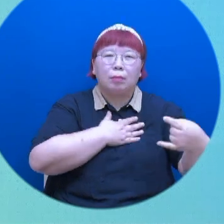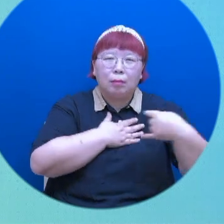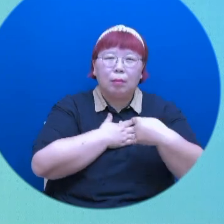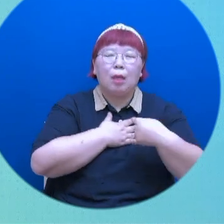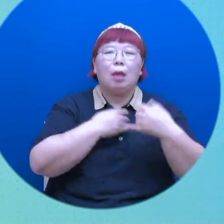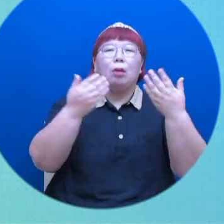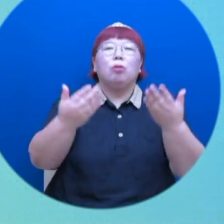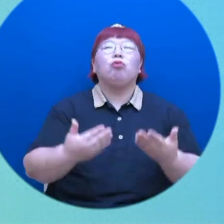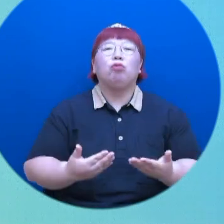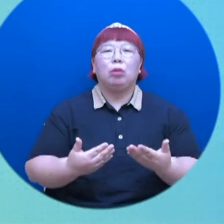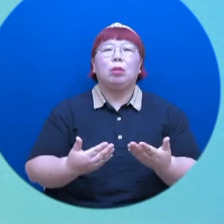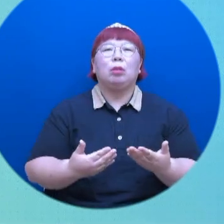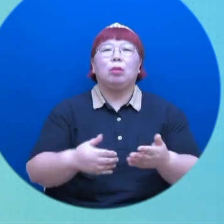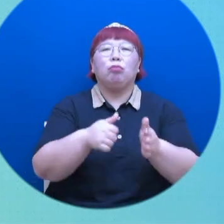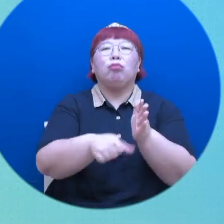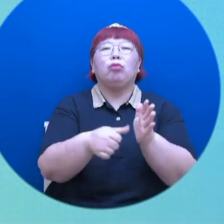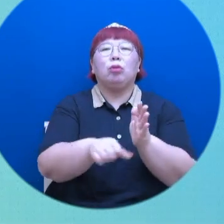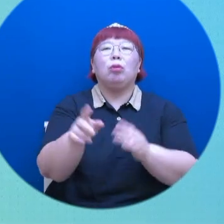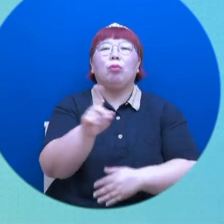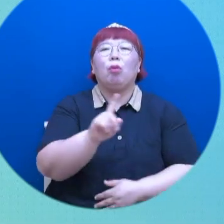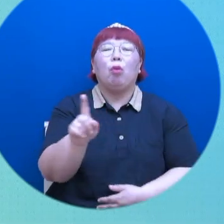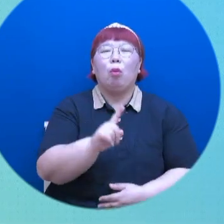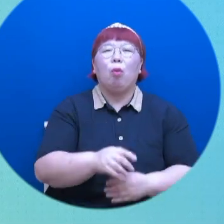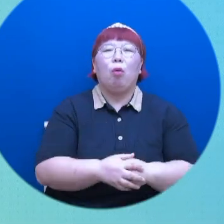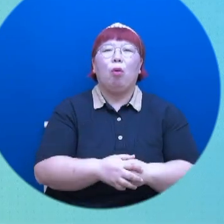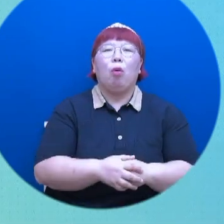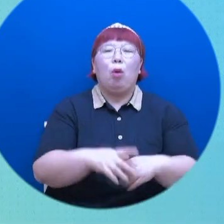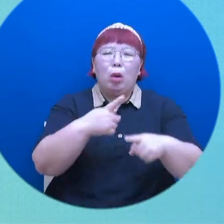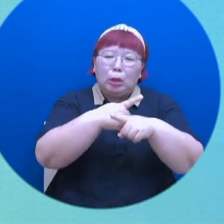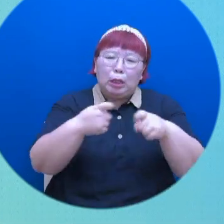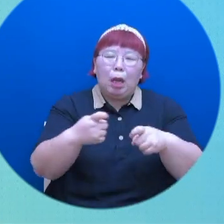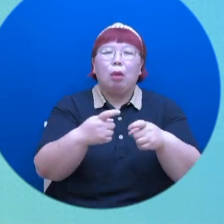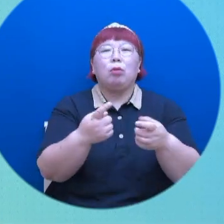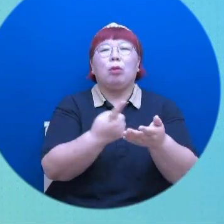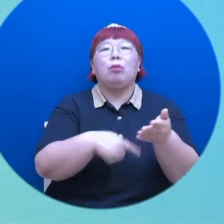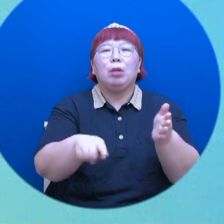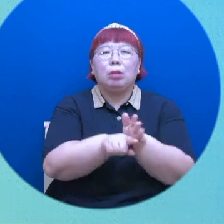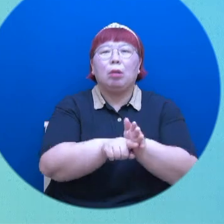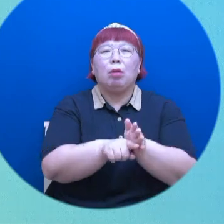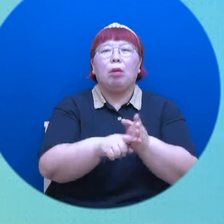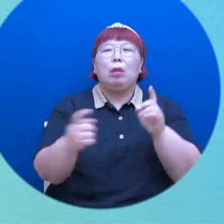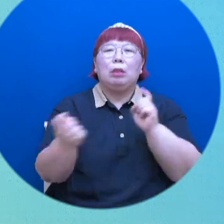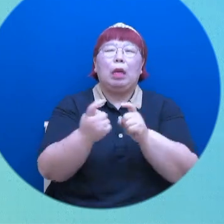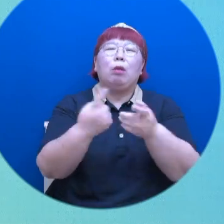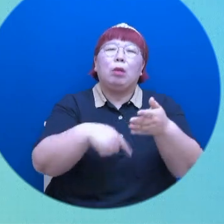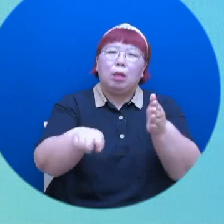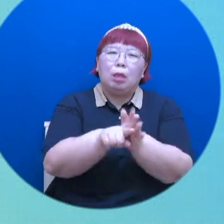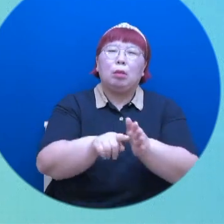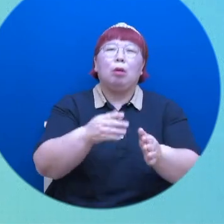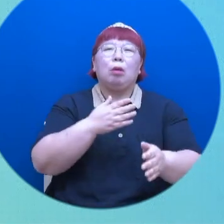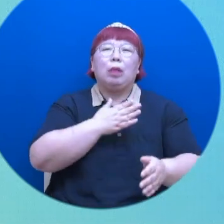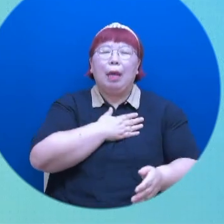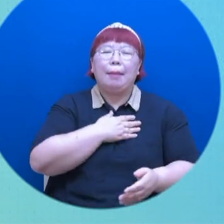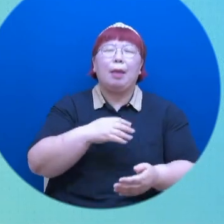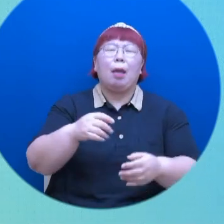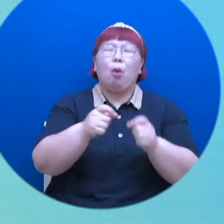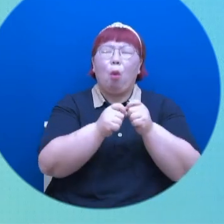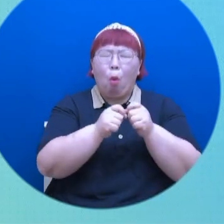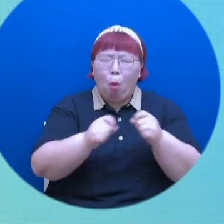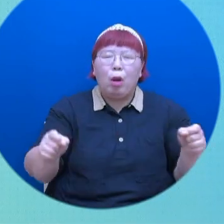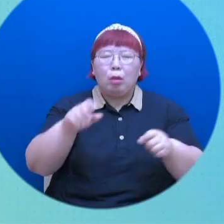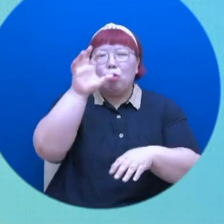주신 무기가 무엇인지, 하나님께서 나에게 그렇게도 오랫동안 훈련시키신